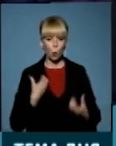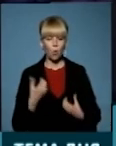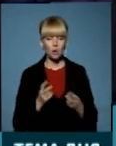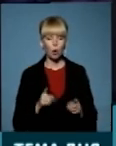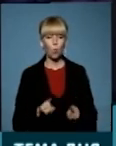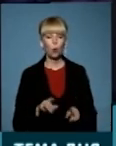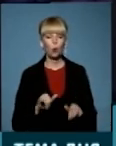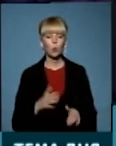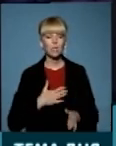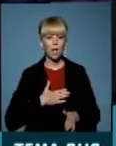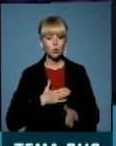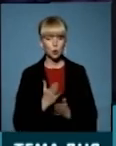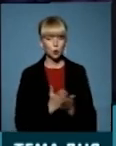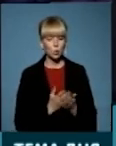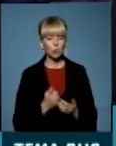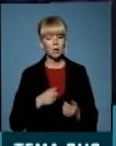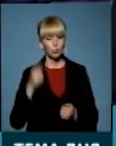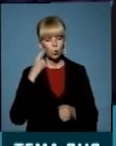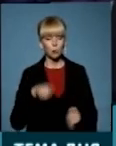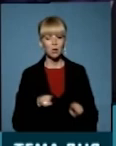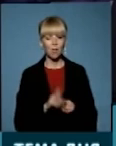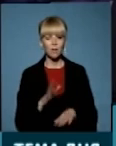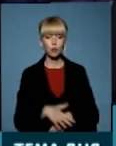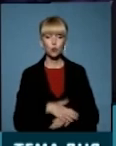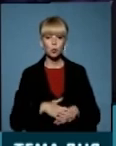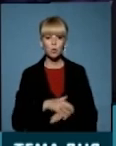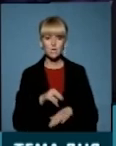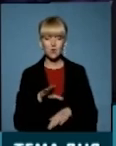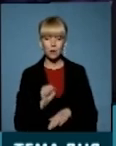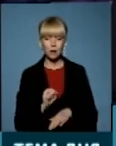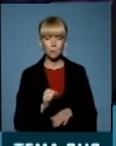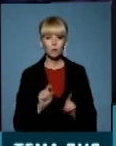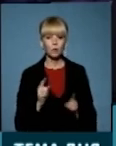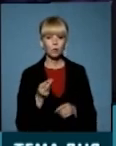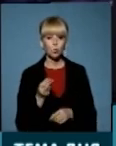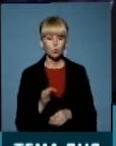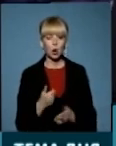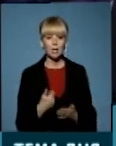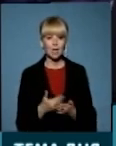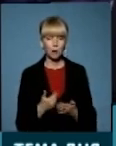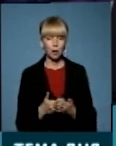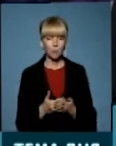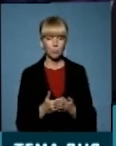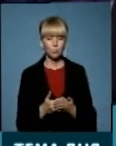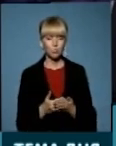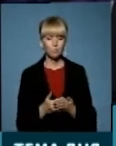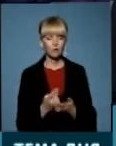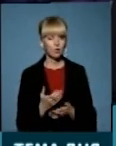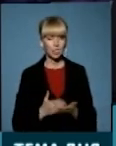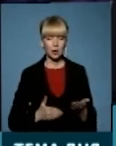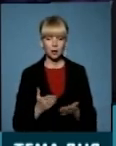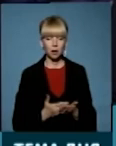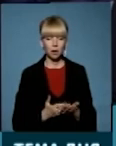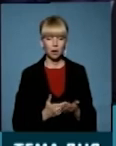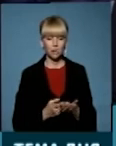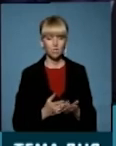у нашої служби, так, я думаю, і в суспільства. Тому що, ну, напевно, що не зовсім